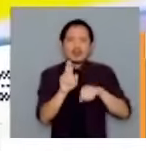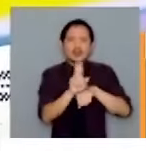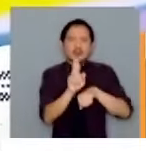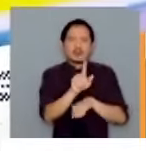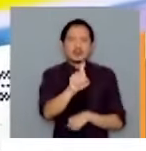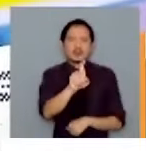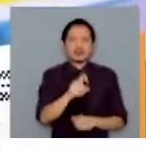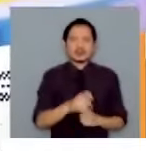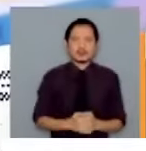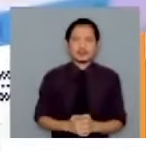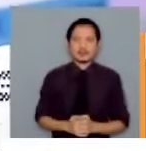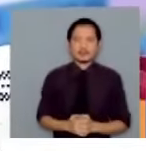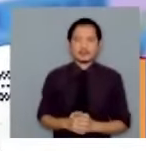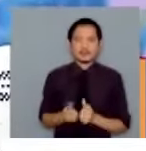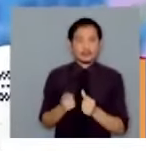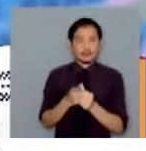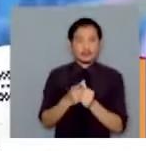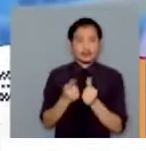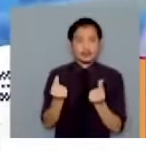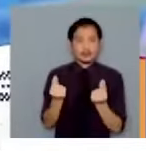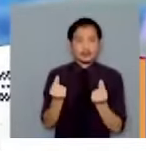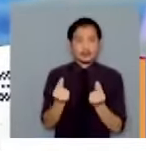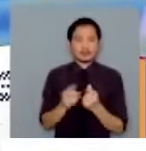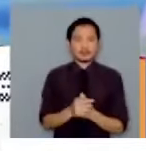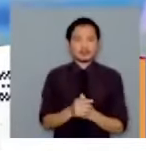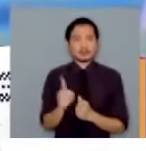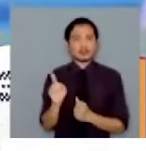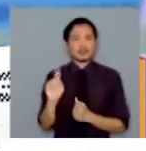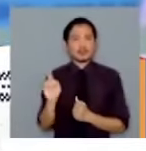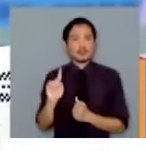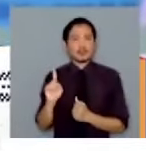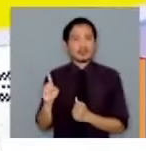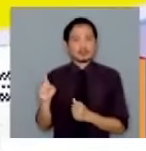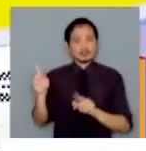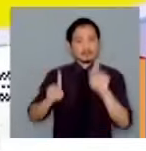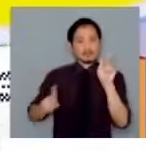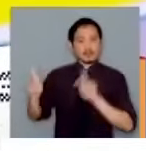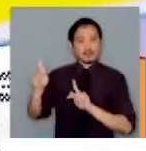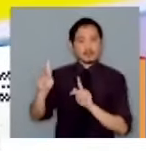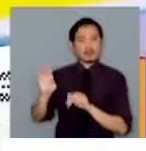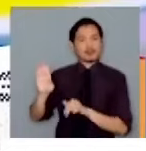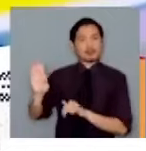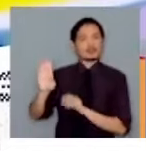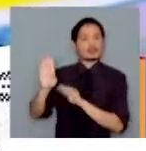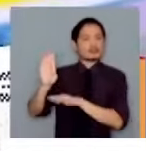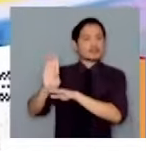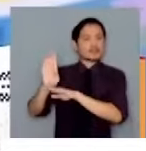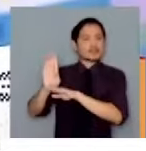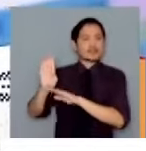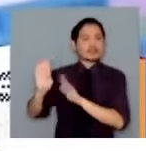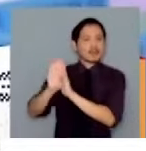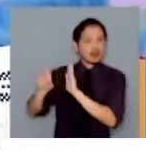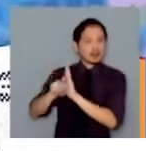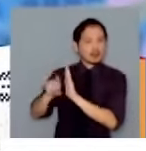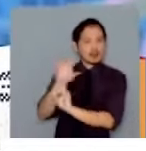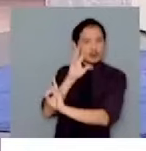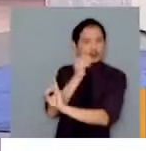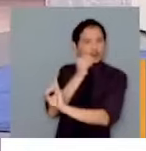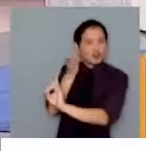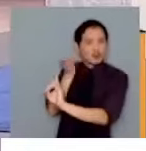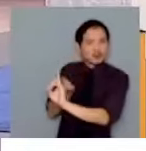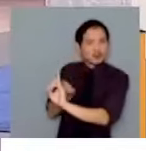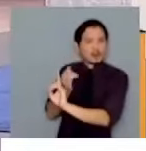mong malaman kung ano yung background ng mga taong nagpapatakbo ng negosyo. Pangalawa, kung registered ba sila sa SEC